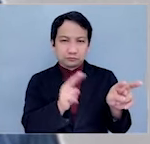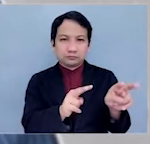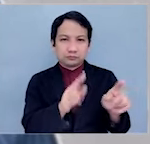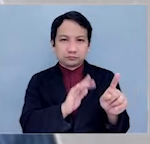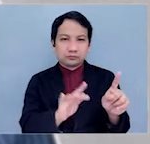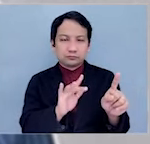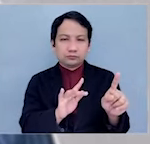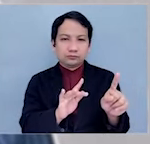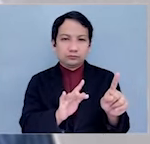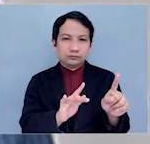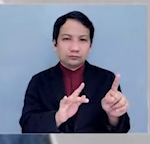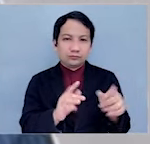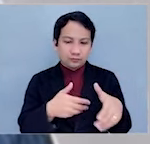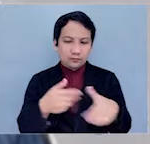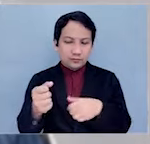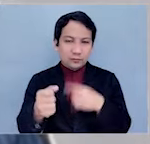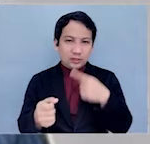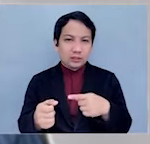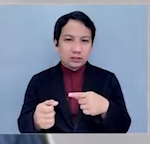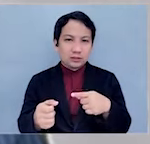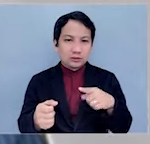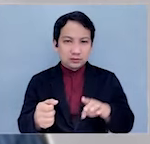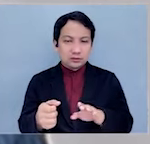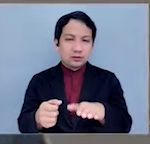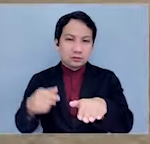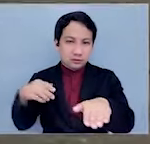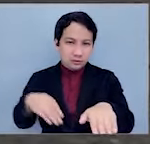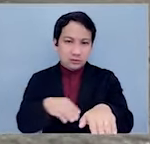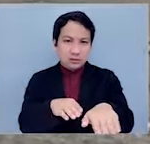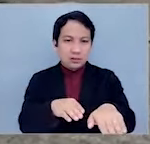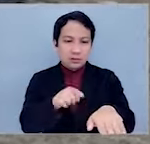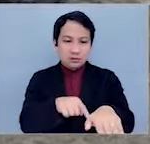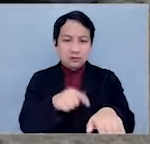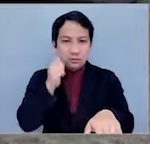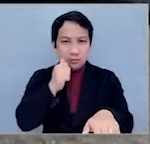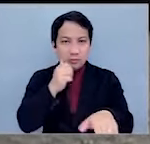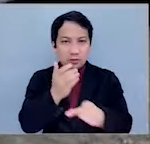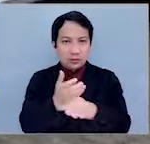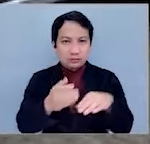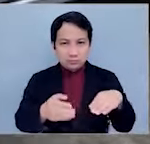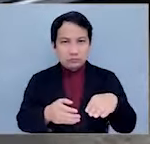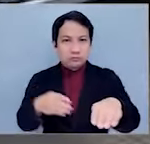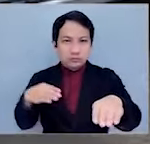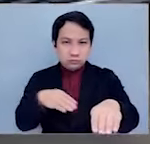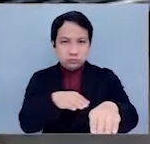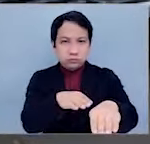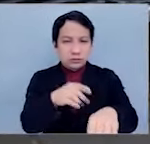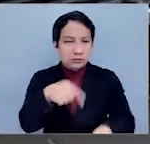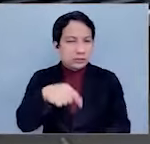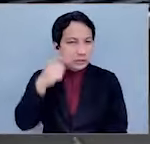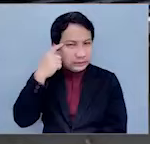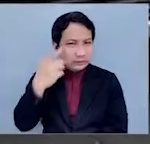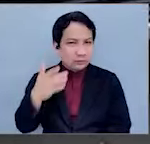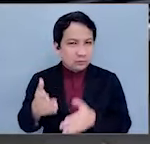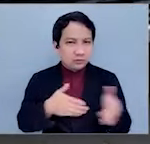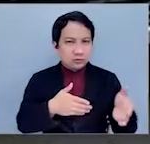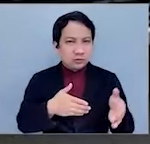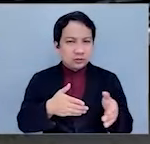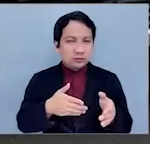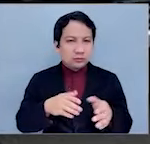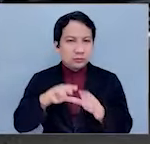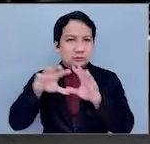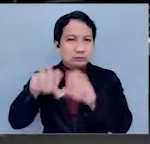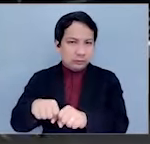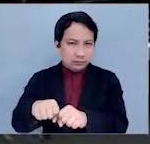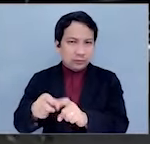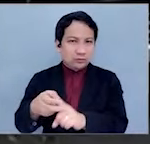sila, may sumunod na na sinundan na itong vehicle. Tingin ng mga pulis, planado ang pag-kidnap sa Chinese national dahil